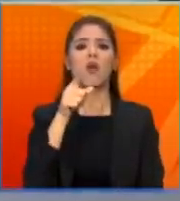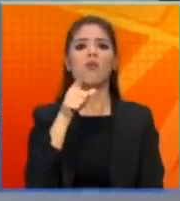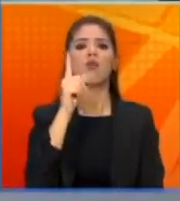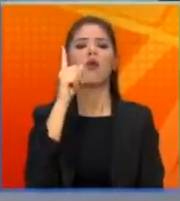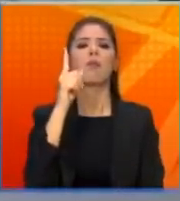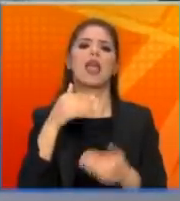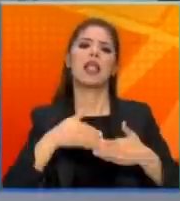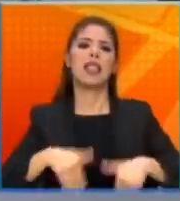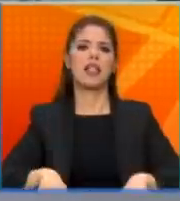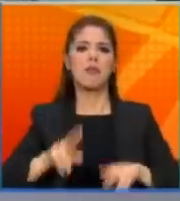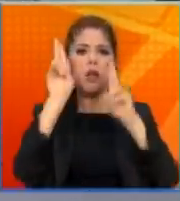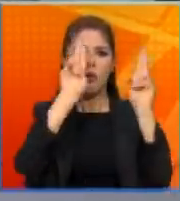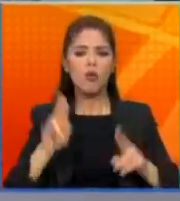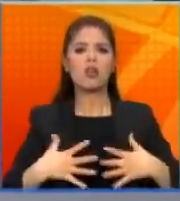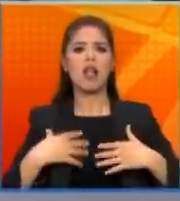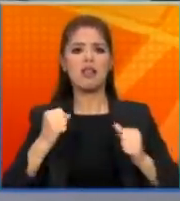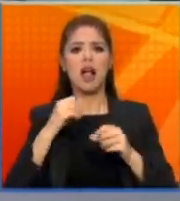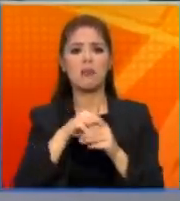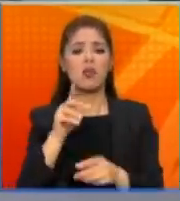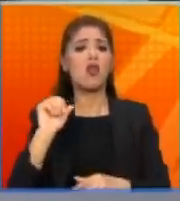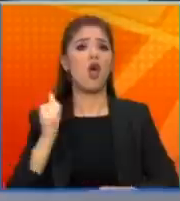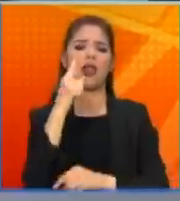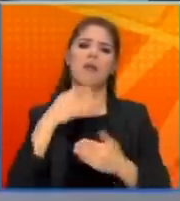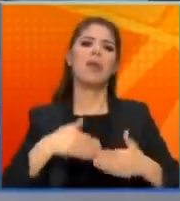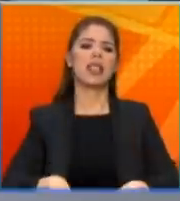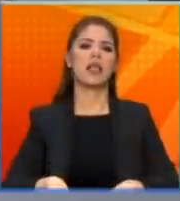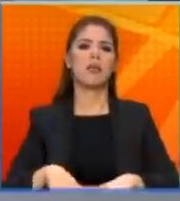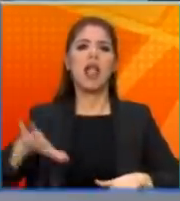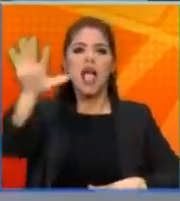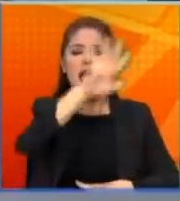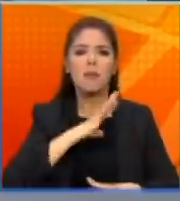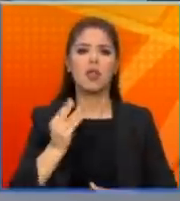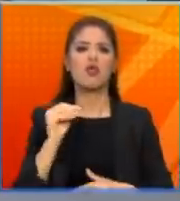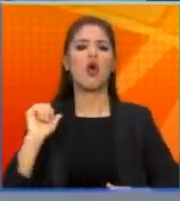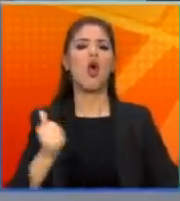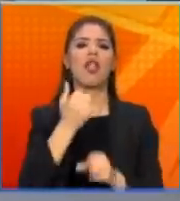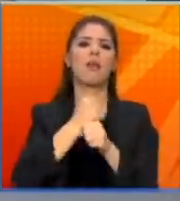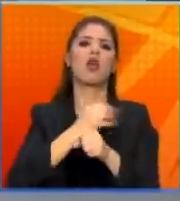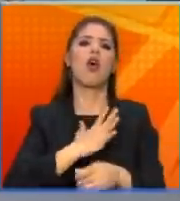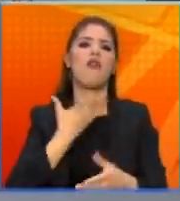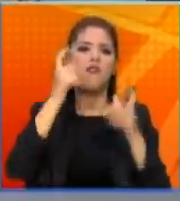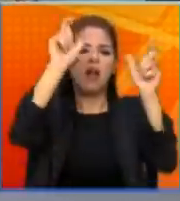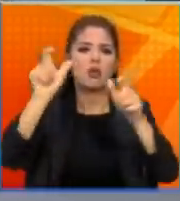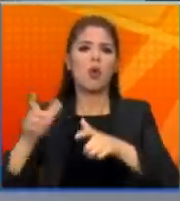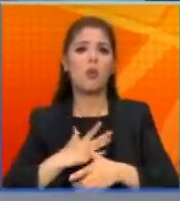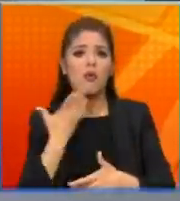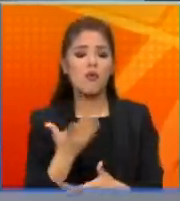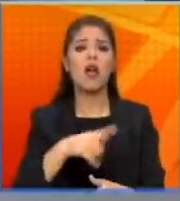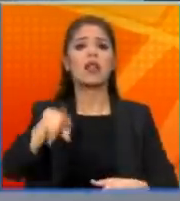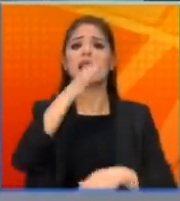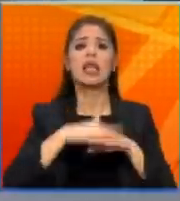bir tedbir. Ulusal sağlığımız için alınan önemli bir tedbir. Hepimize çok önemli görevler düşüyor bu noktada.